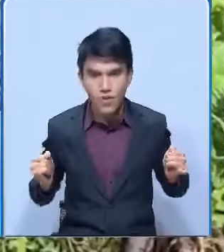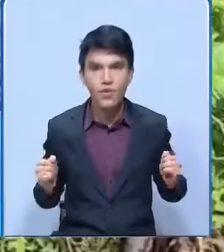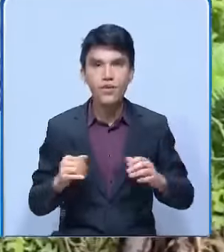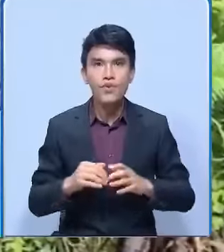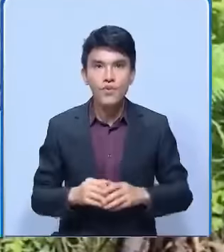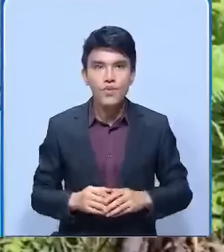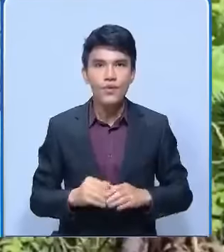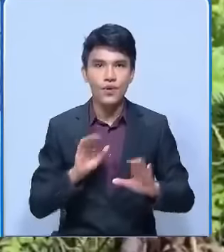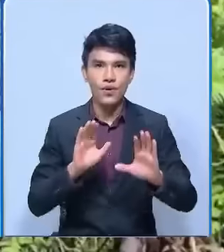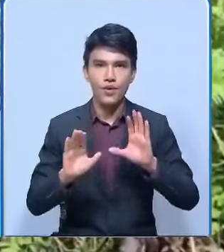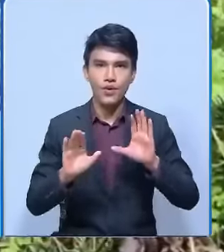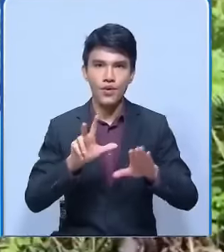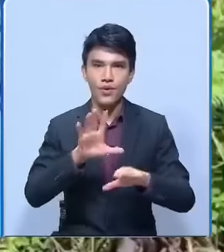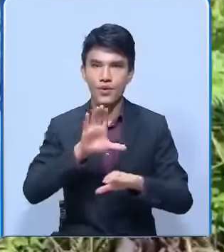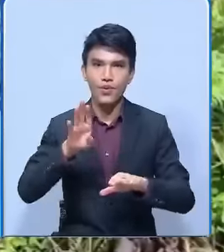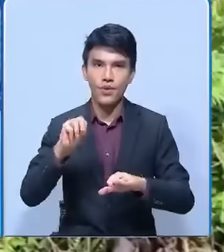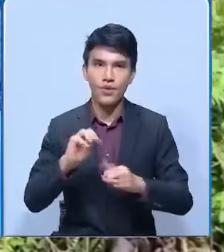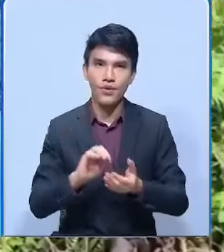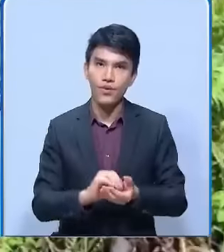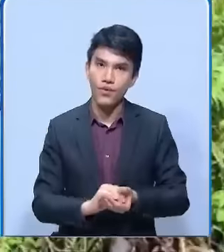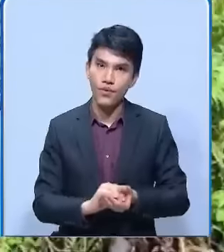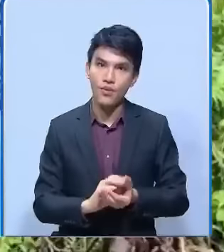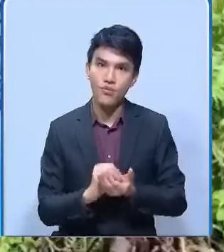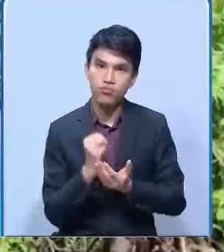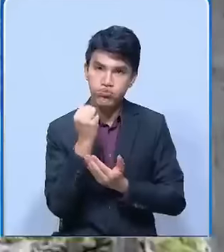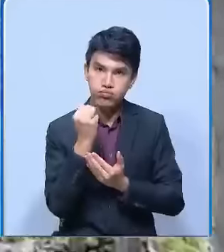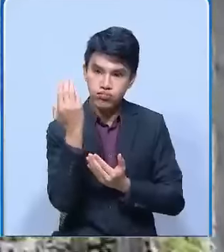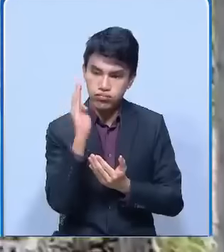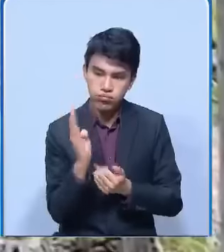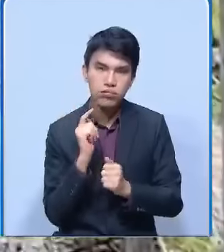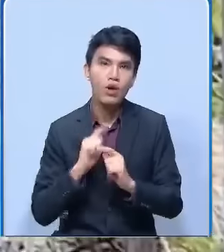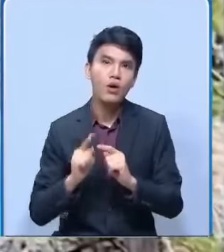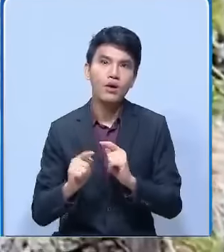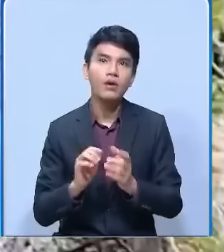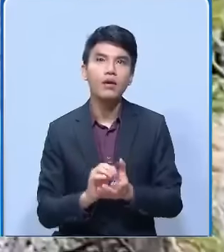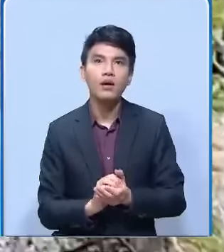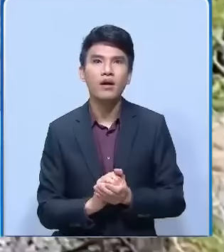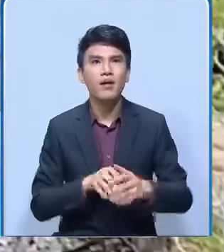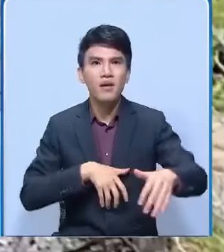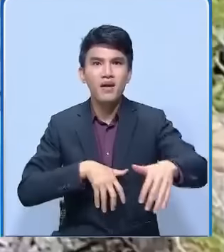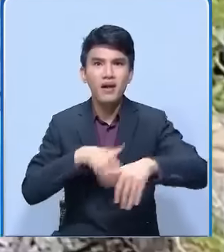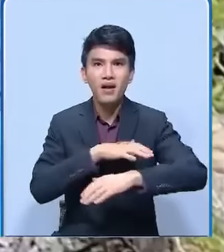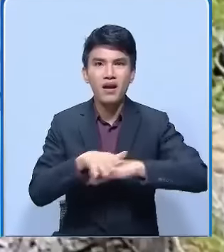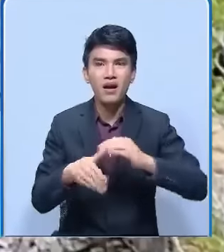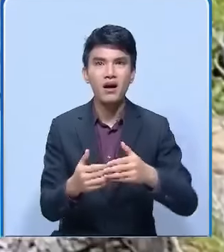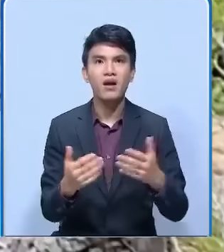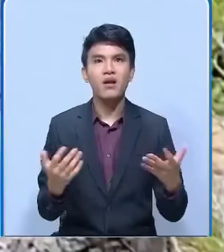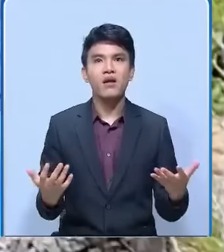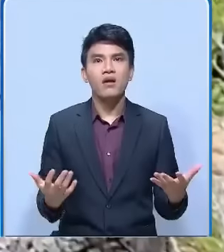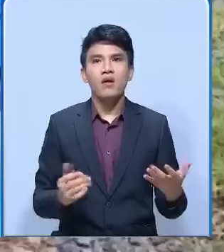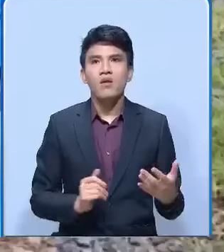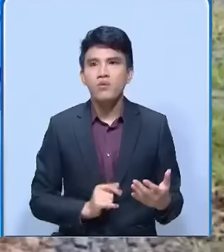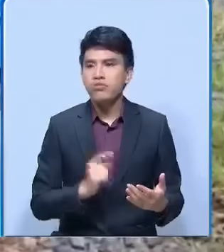ยะทางประมาณ300เมตรมีกองไม้ใบไม้มาวางปิดกั้นชาวบ้านบอกว่าก็เนี่ยเข้าออกท